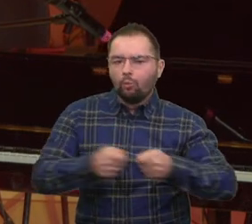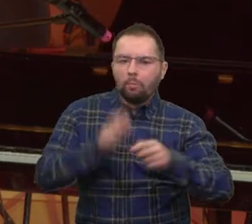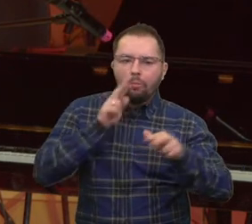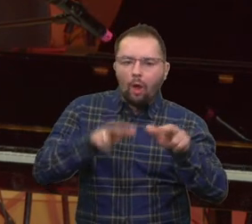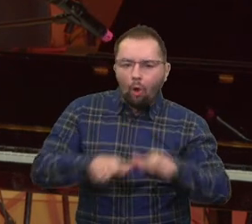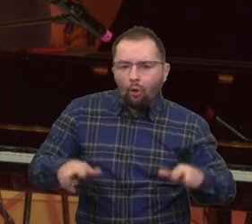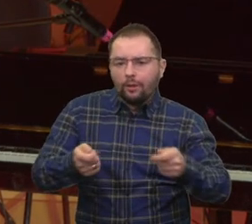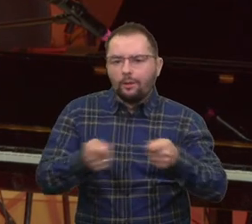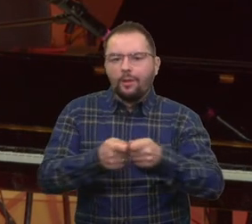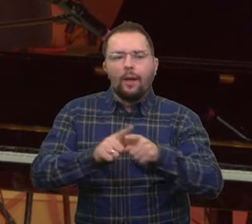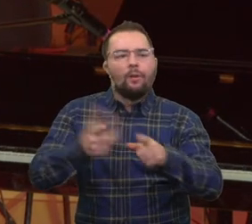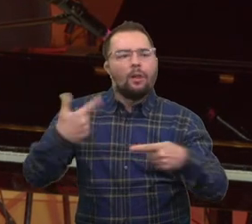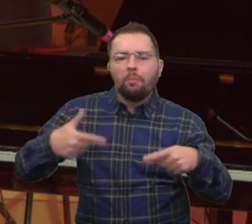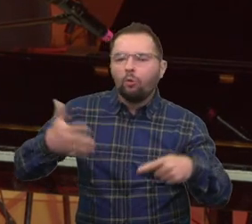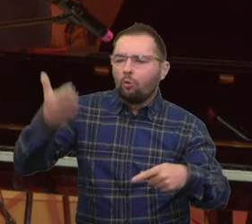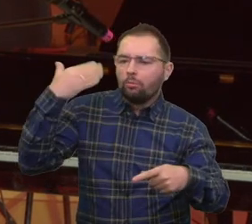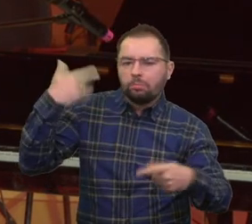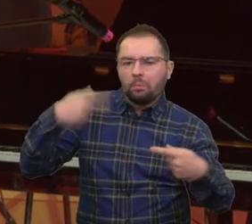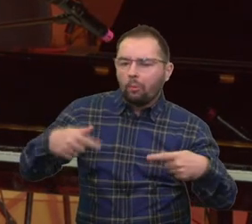którego dawno nie odczuwaliśmy.